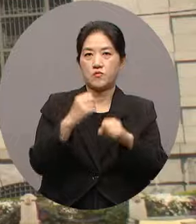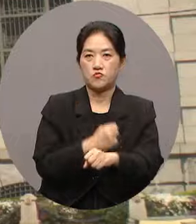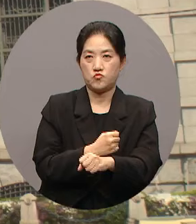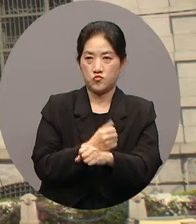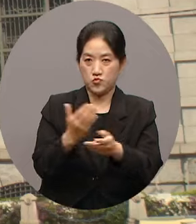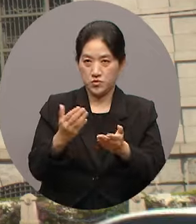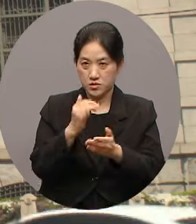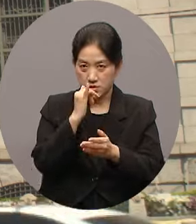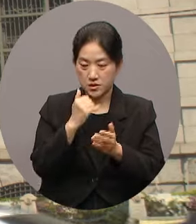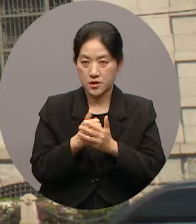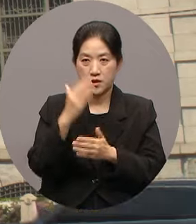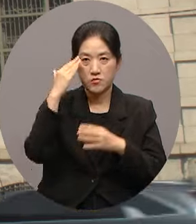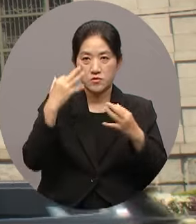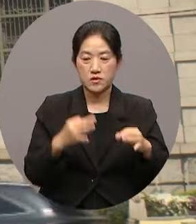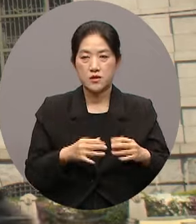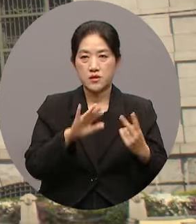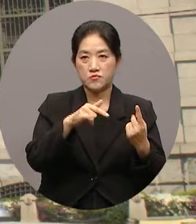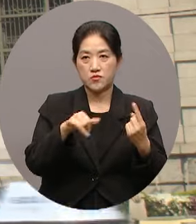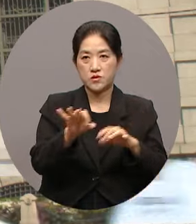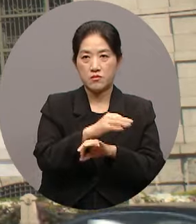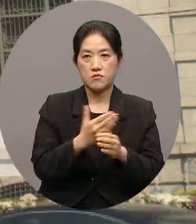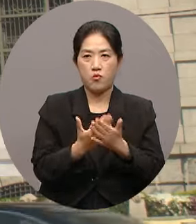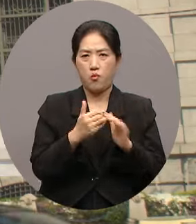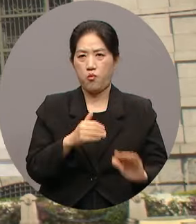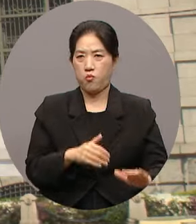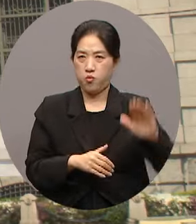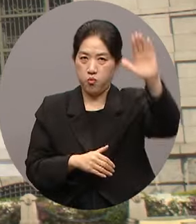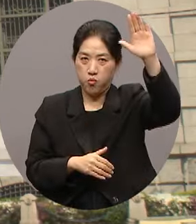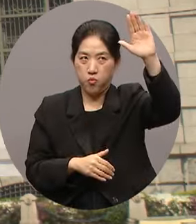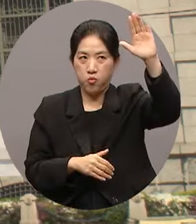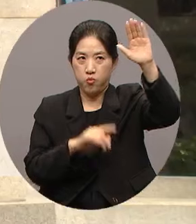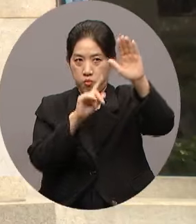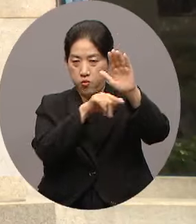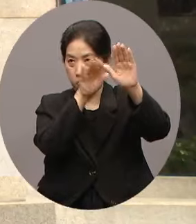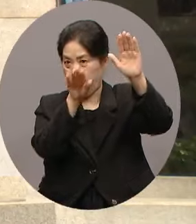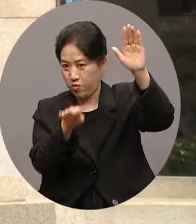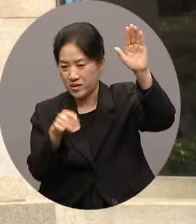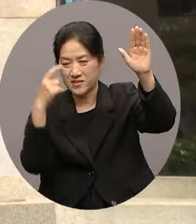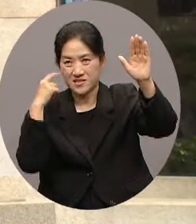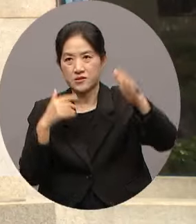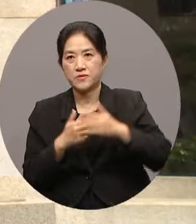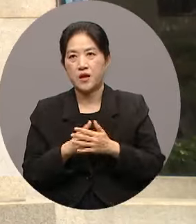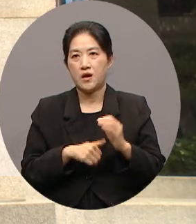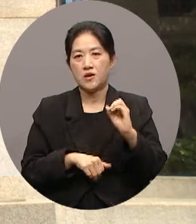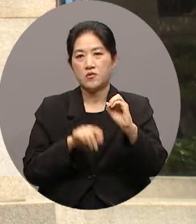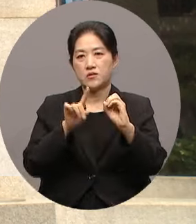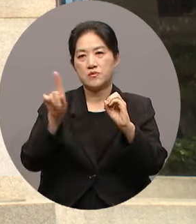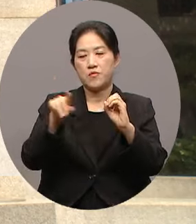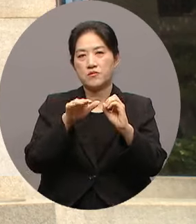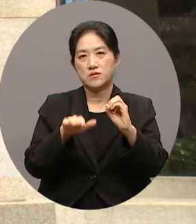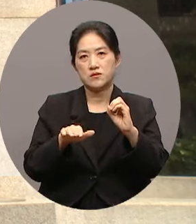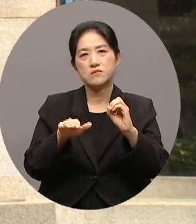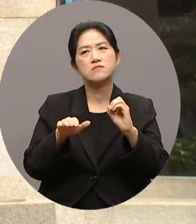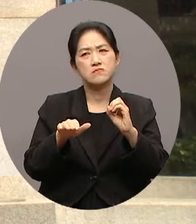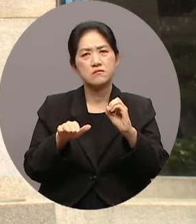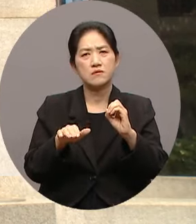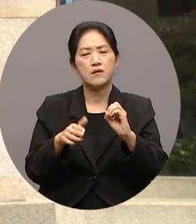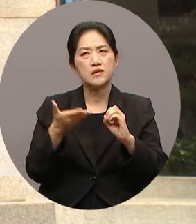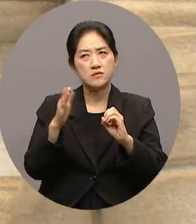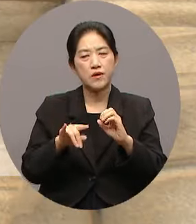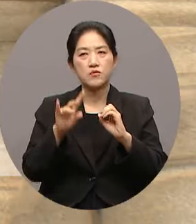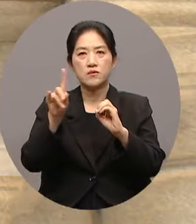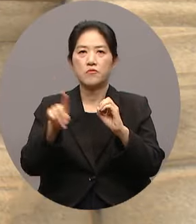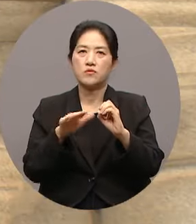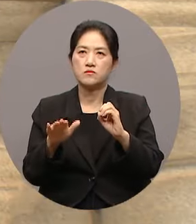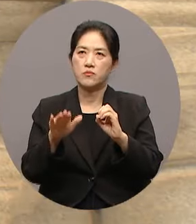올해 1분기 경제 성장률이 워낙 높은 데 따른 기저 효과라면서도 0.1% 성장률이 양호한 수준은 아니라고